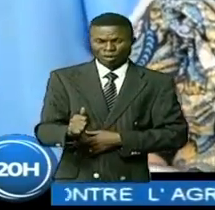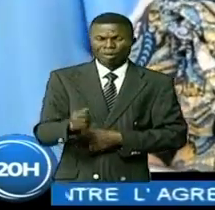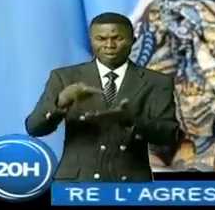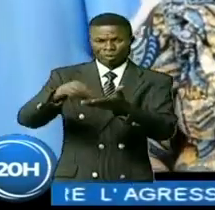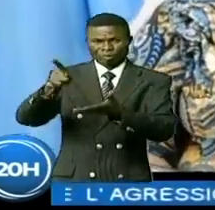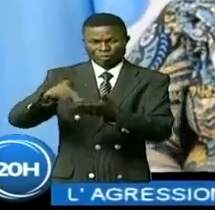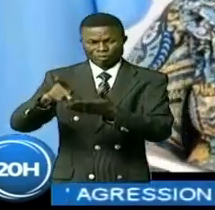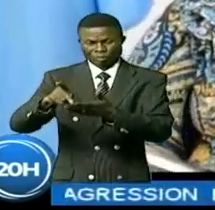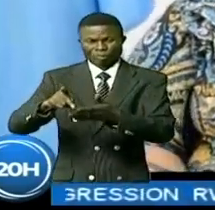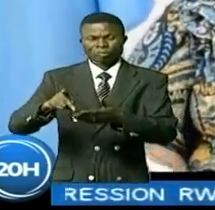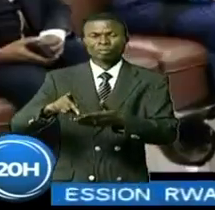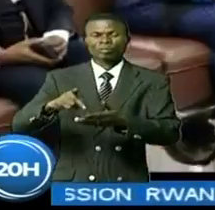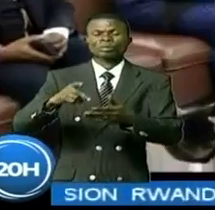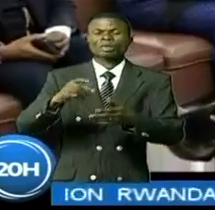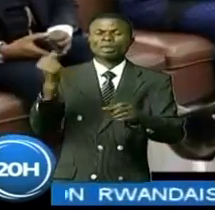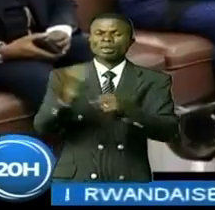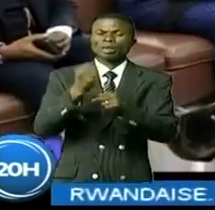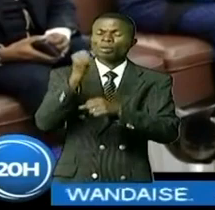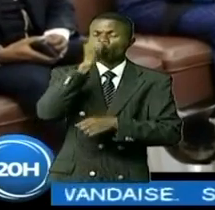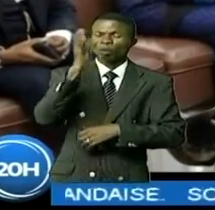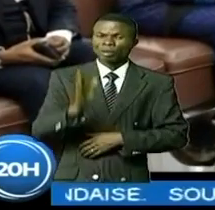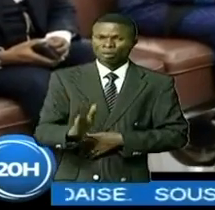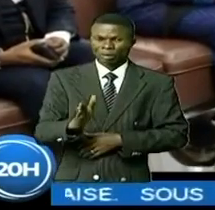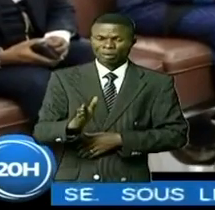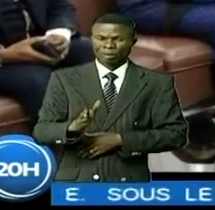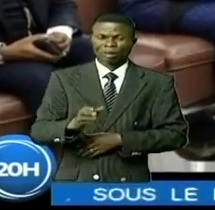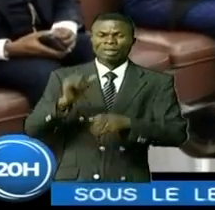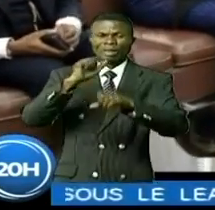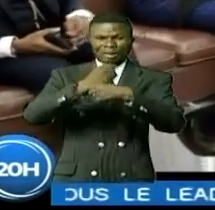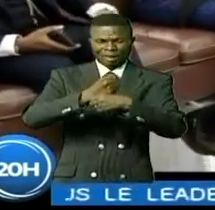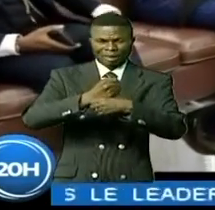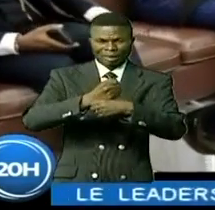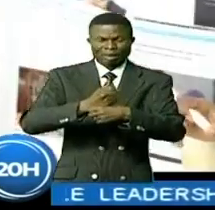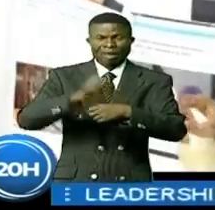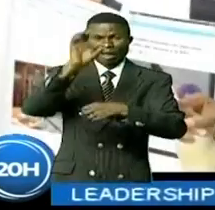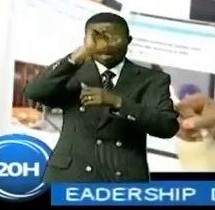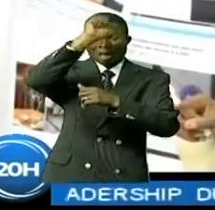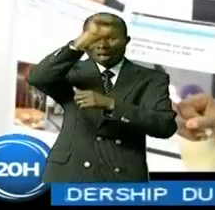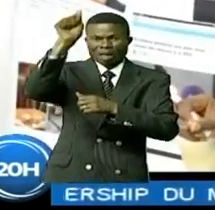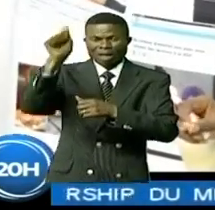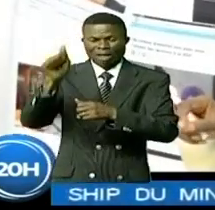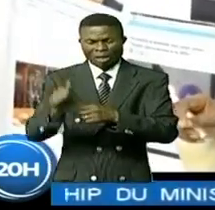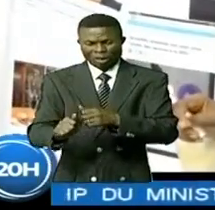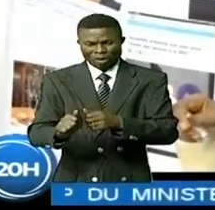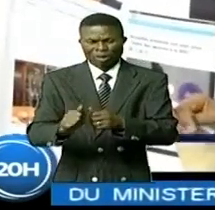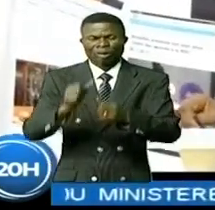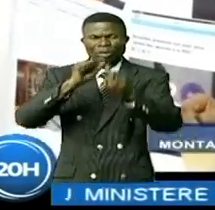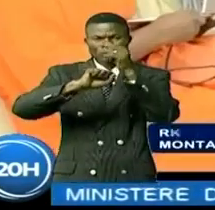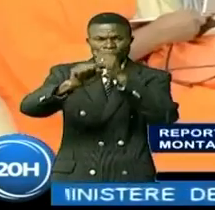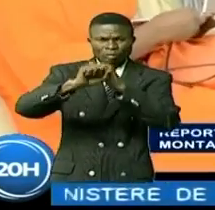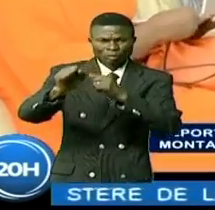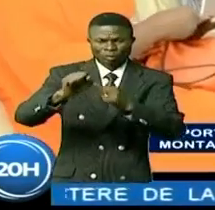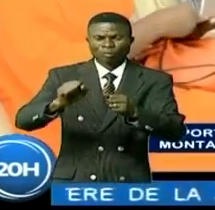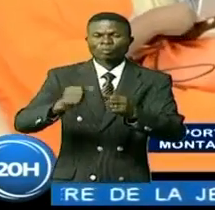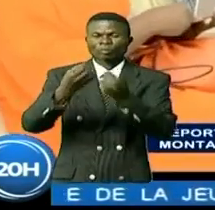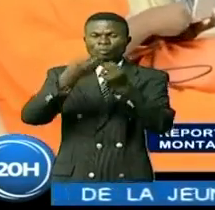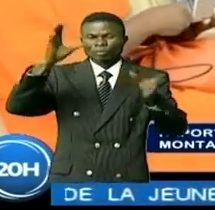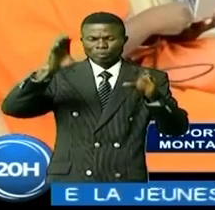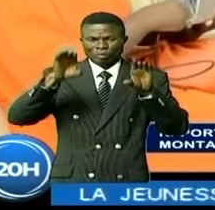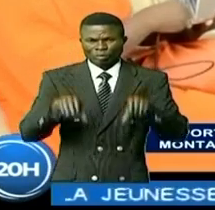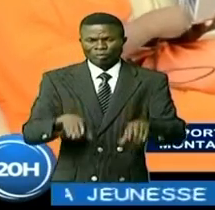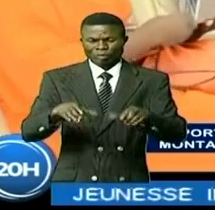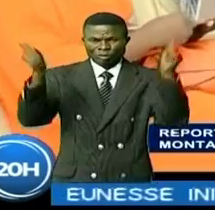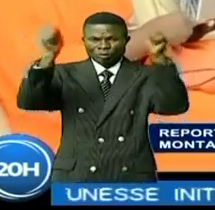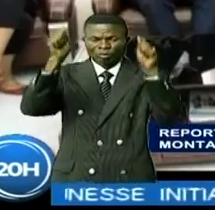et célébrer les œuvres musicales et la créativité sur les continents africains tout en promouvant le patrimoine culturel